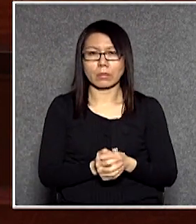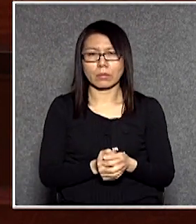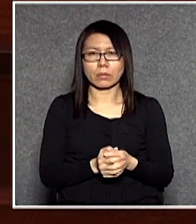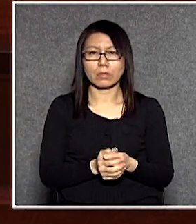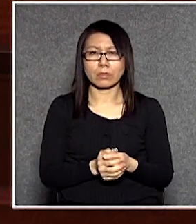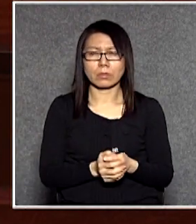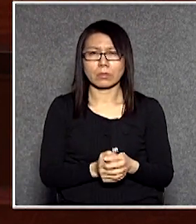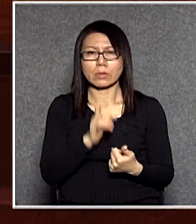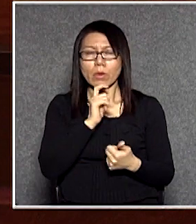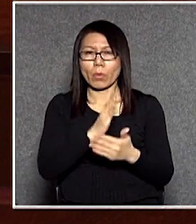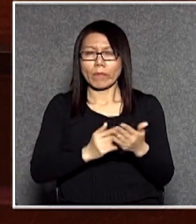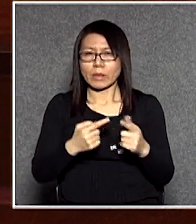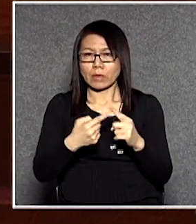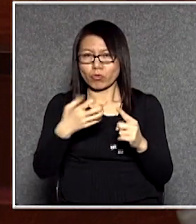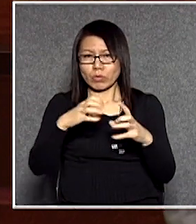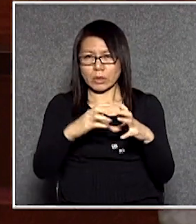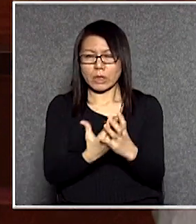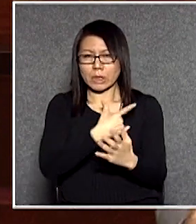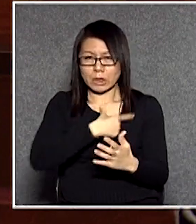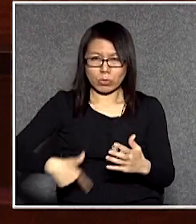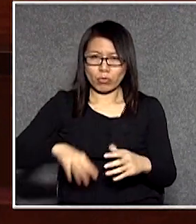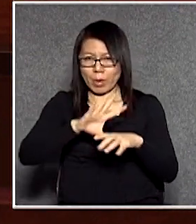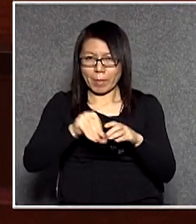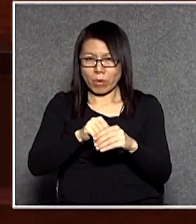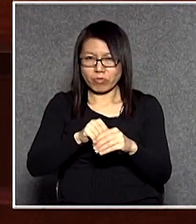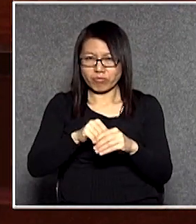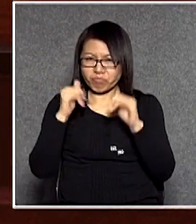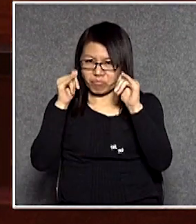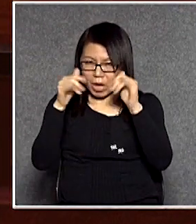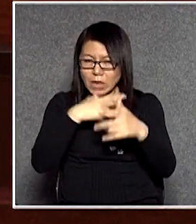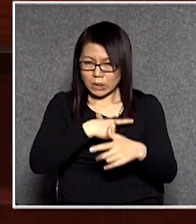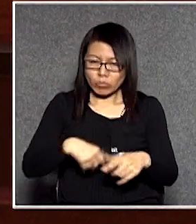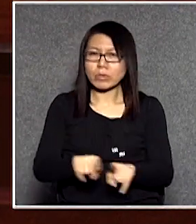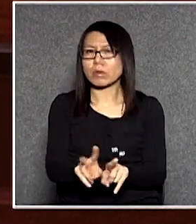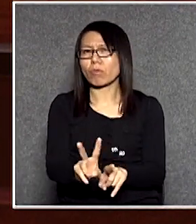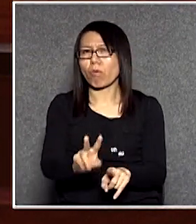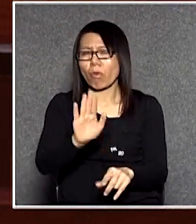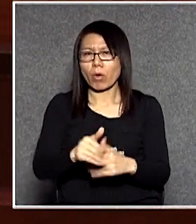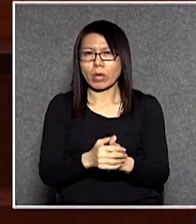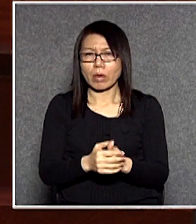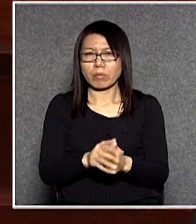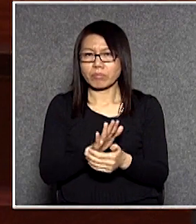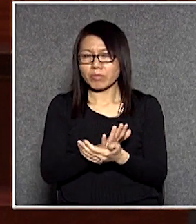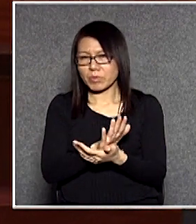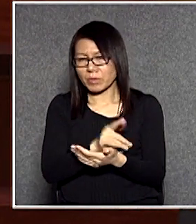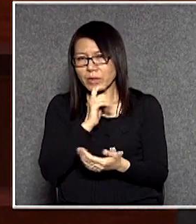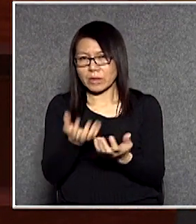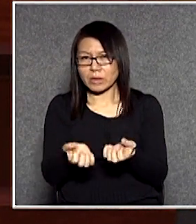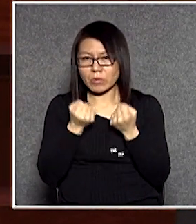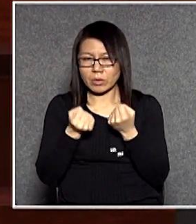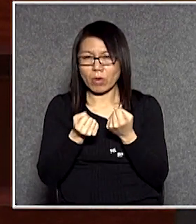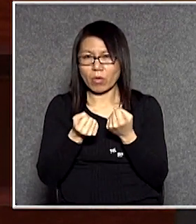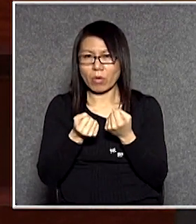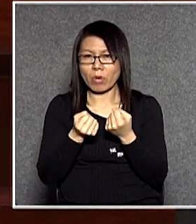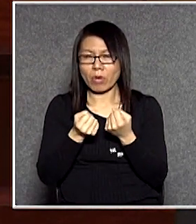我們有一些所謂民主派議員，包括激進派議員，竟然可以經年接受國泰航